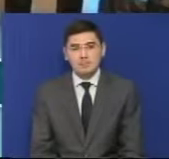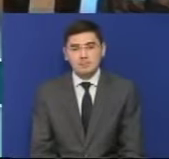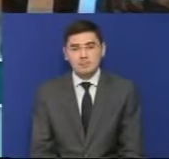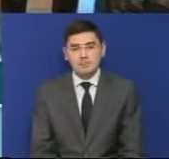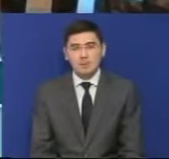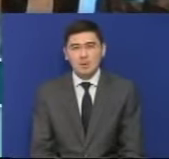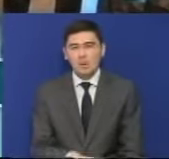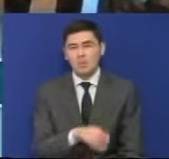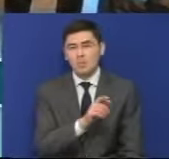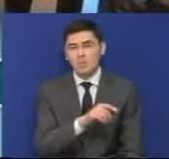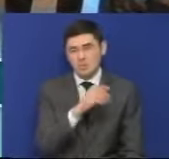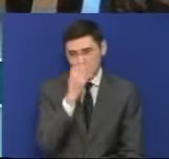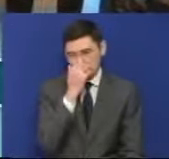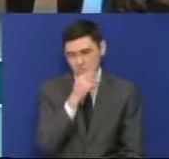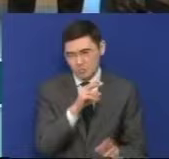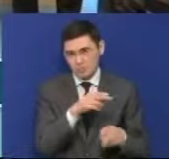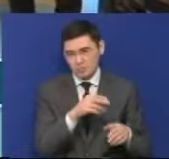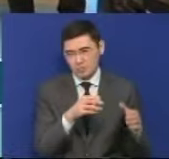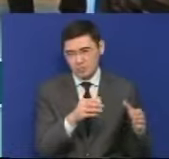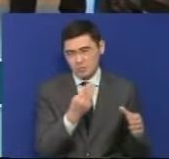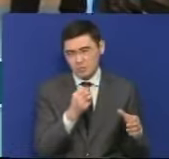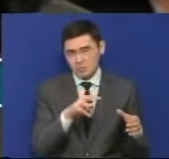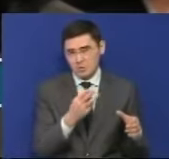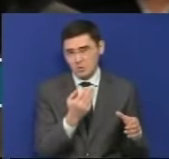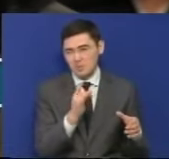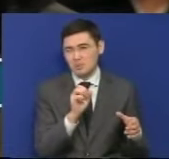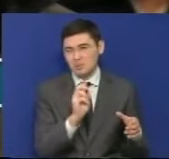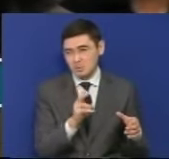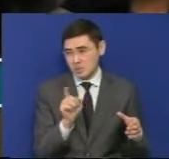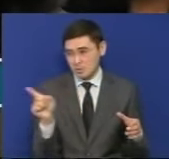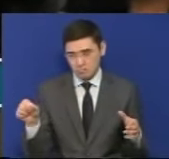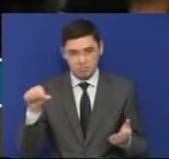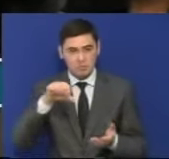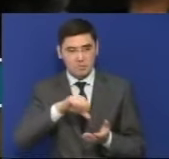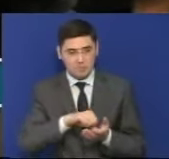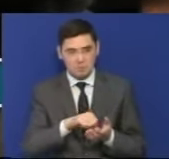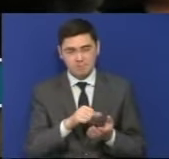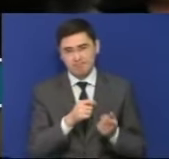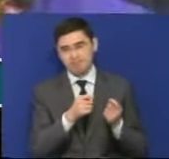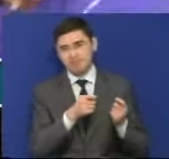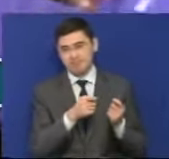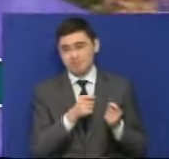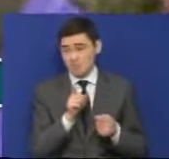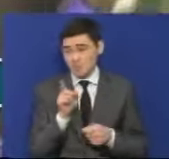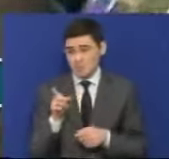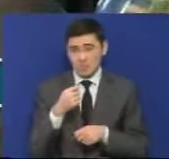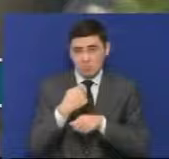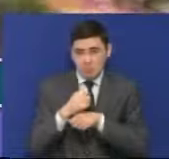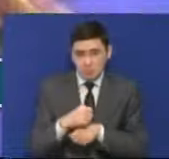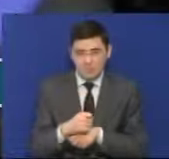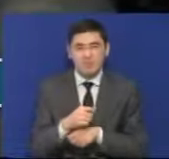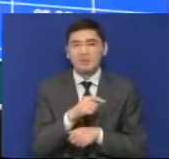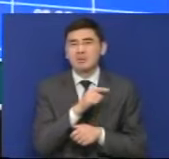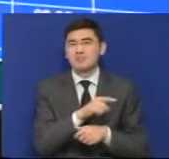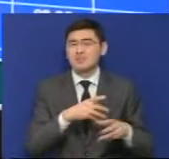В клубе для незрячих и слабовидящих граждан Шамшырах Булатага занимают должность руководителя спортивного сектора. Все его победы и достижения очень